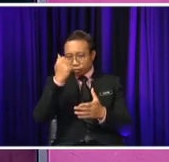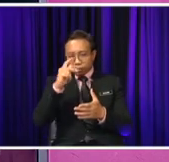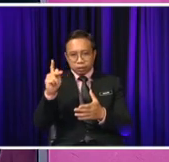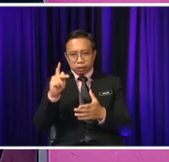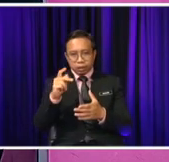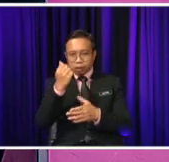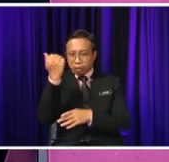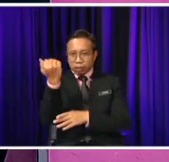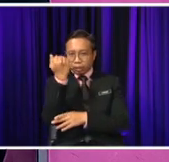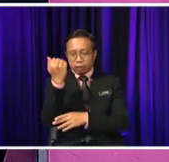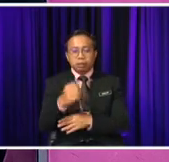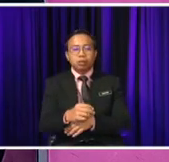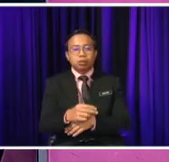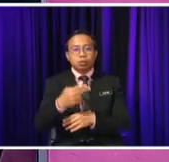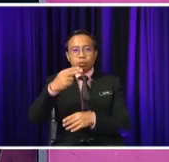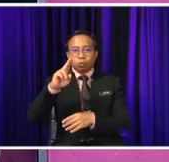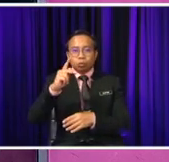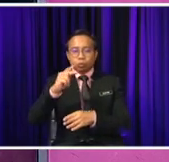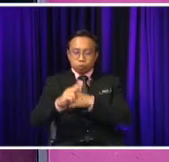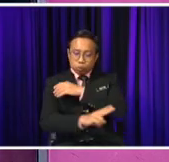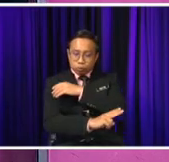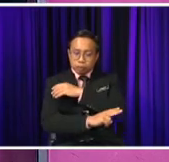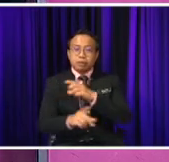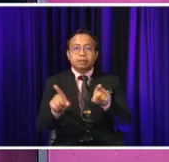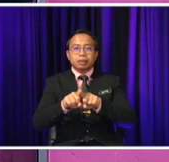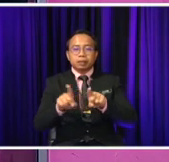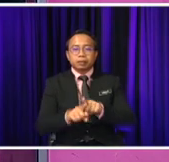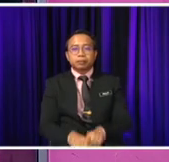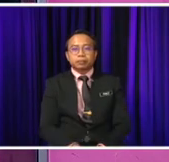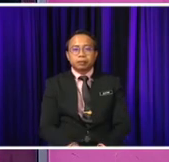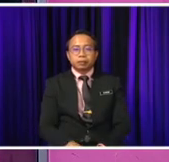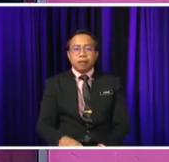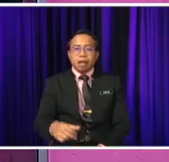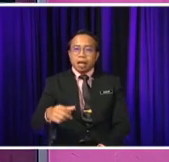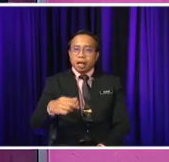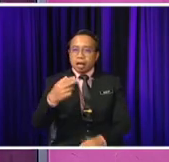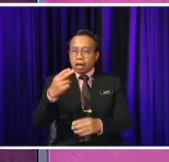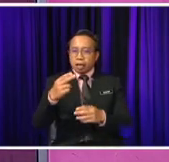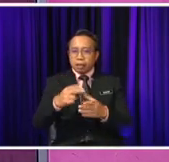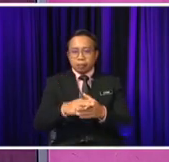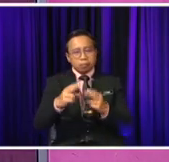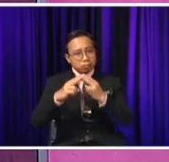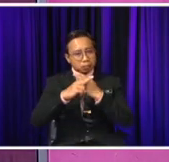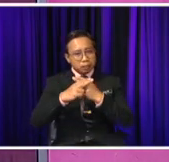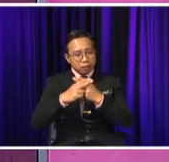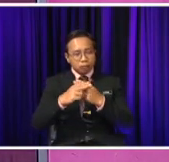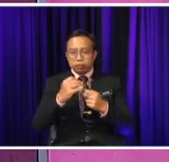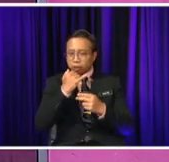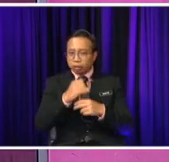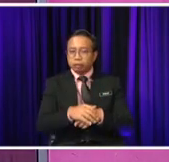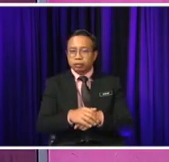arak itu sama cari hukumnya sama ya haram tetap haram jadi itu yang dinamakan